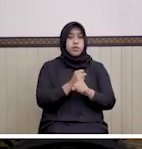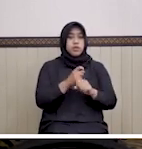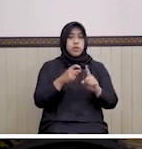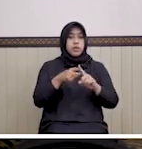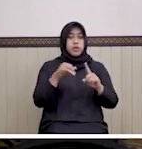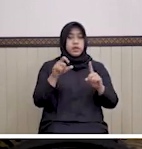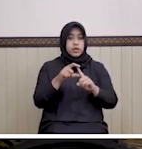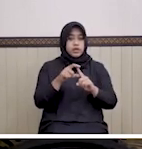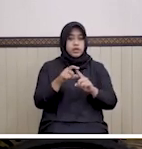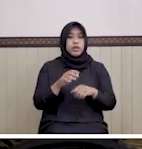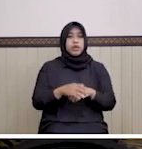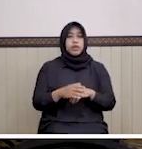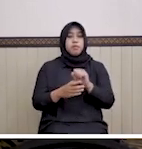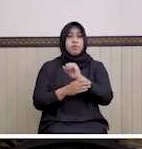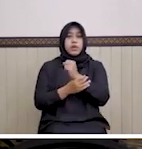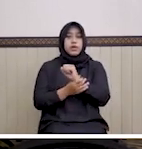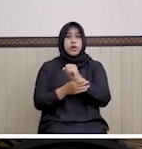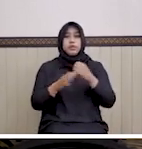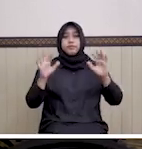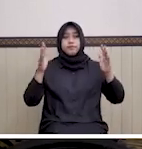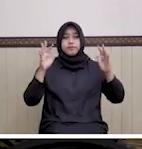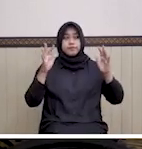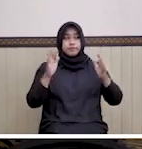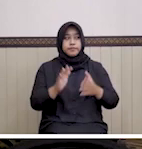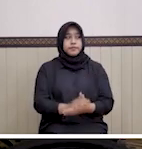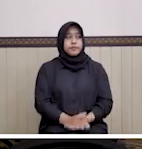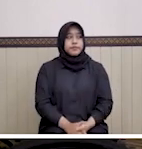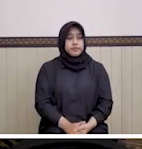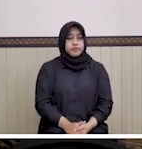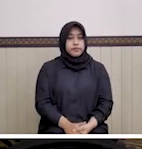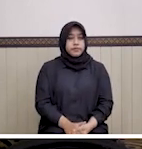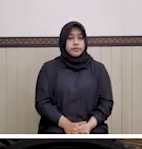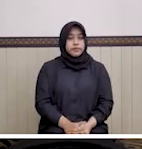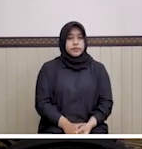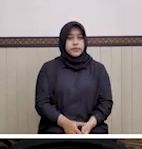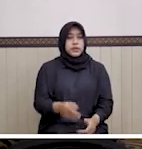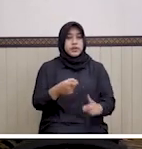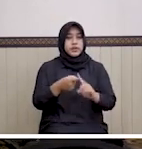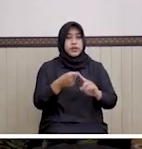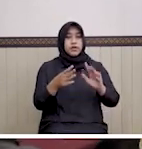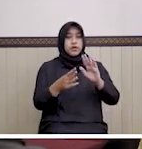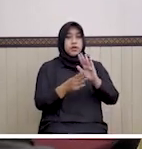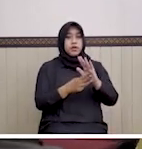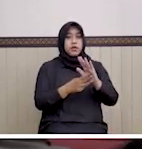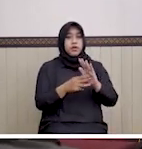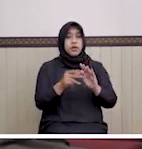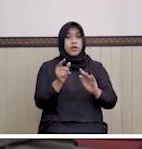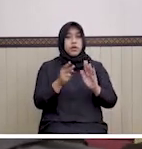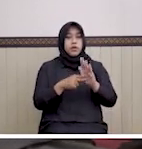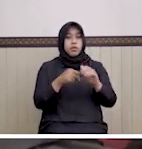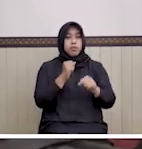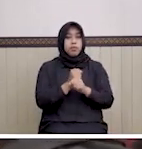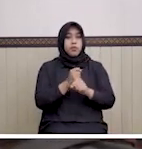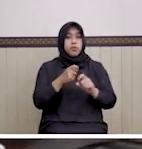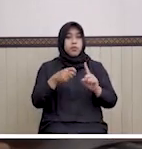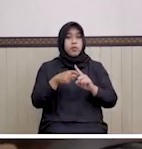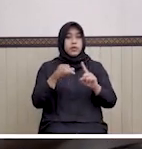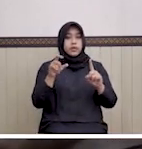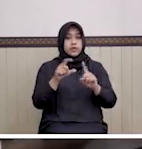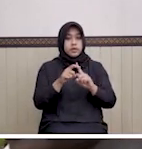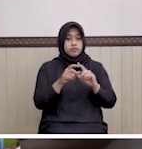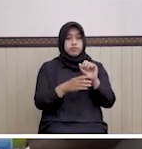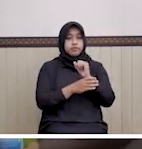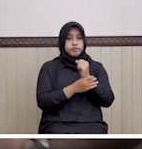baik kita berikan oplos kepada Ibu Khusnul Khotimah jauh-jauh ya dari mungkin Ibu Yuni tadi diskusinya